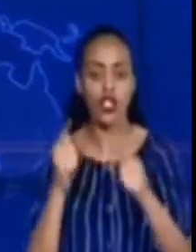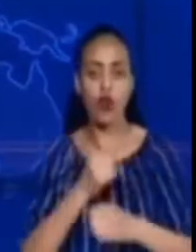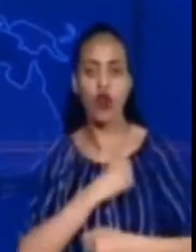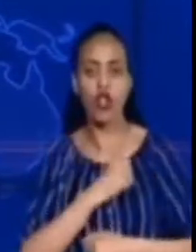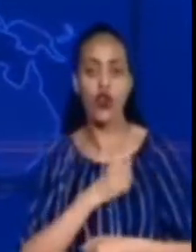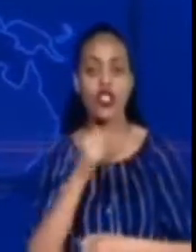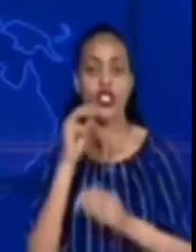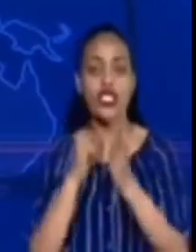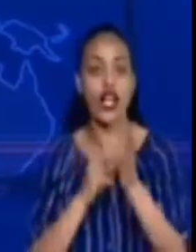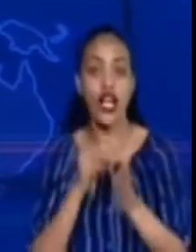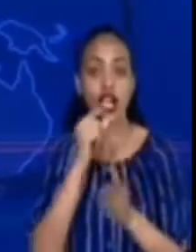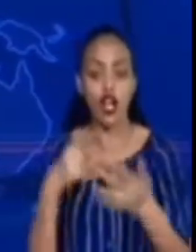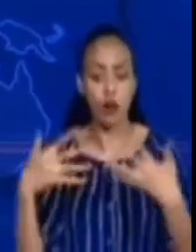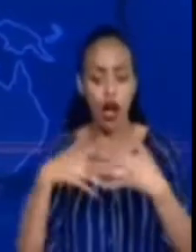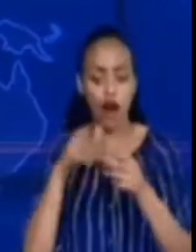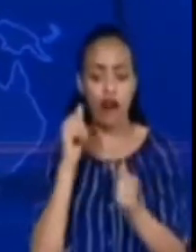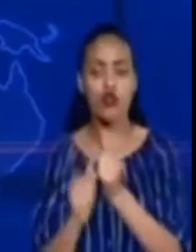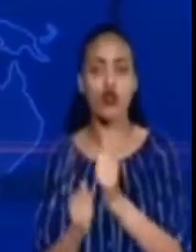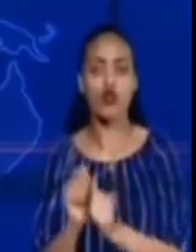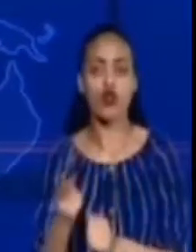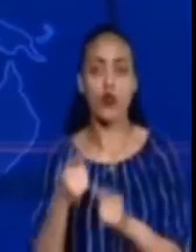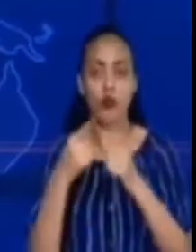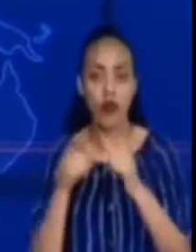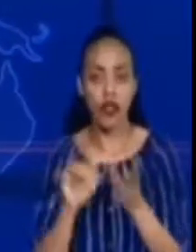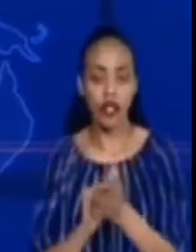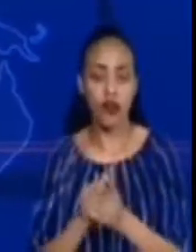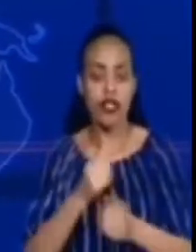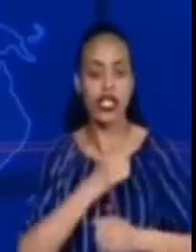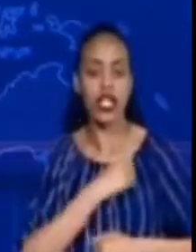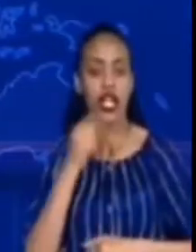እንጂ ስለ አንተ